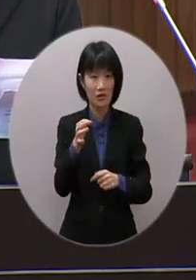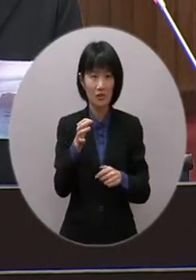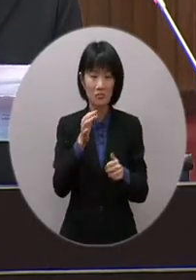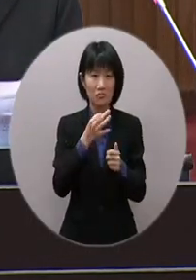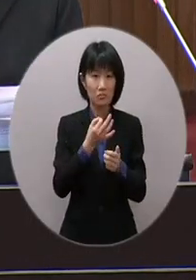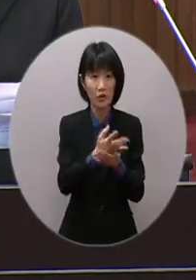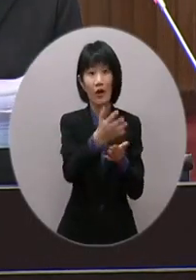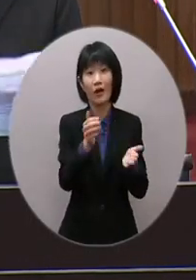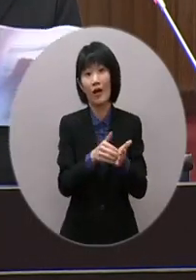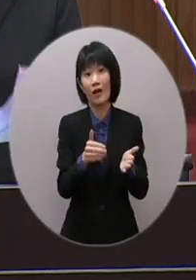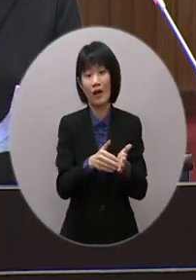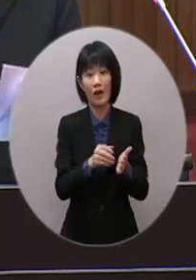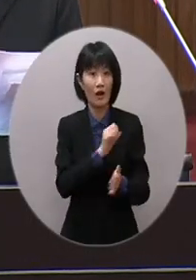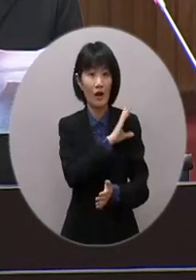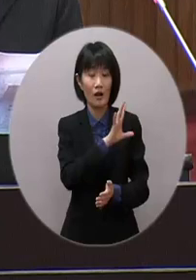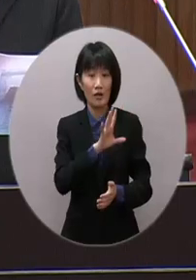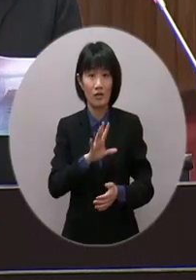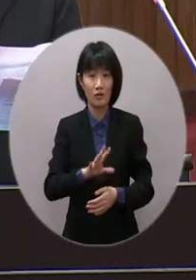已，好，